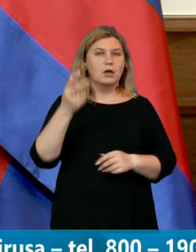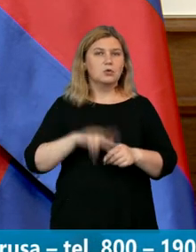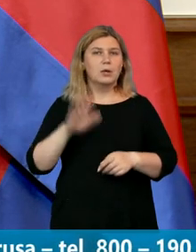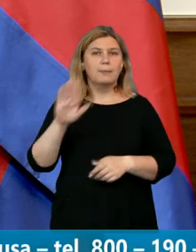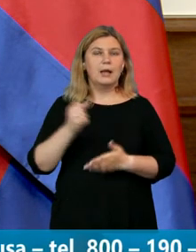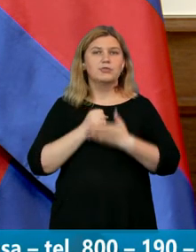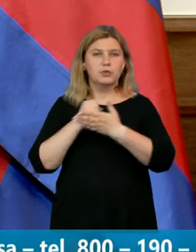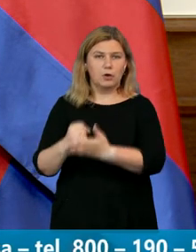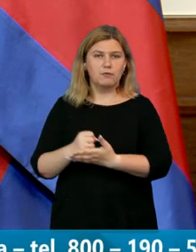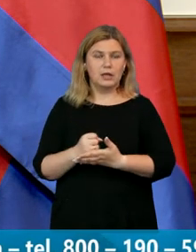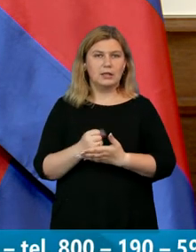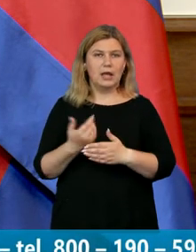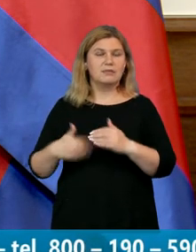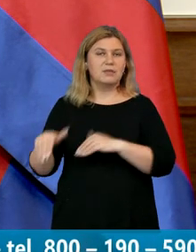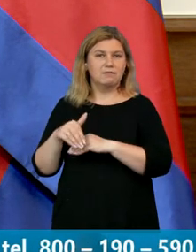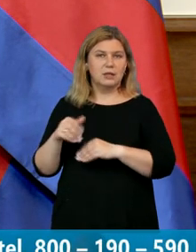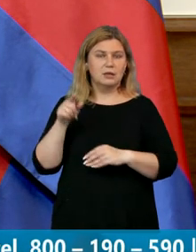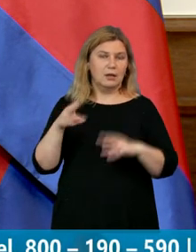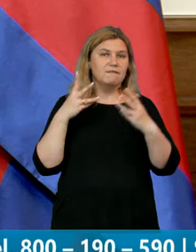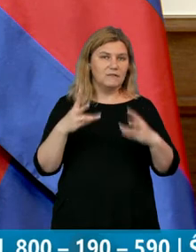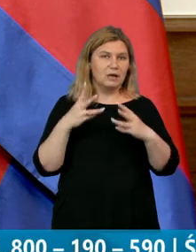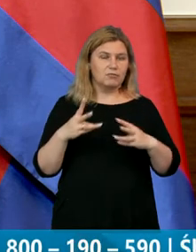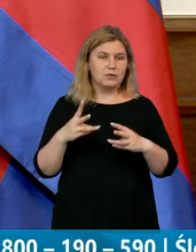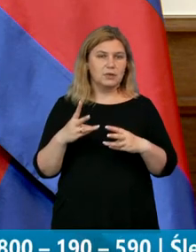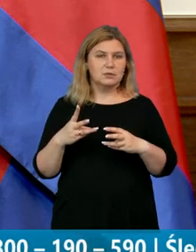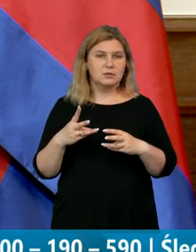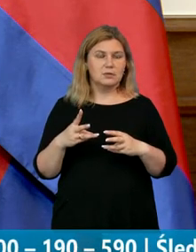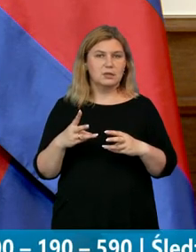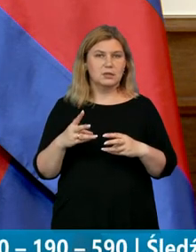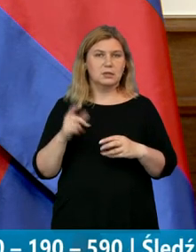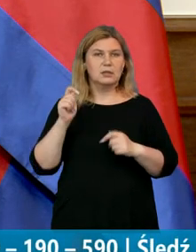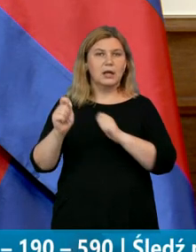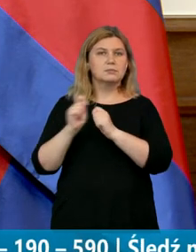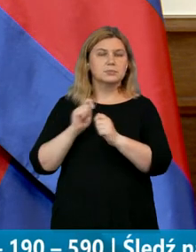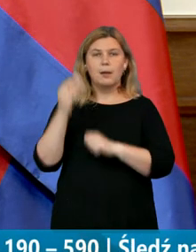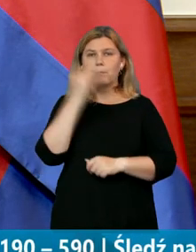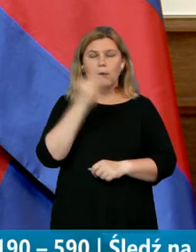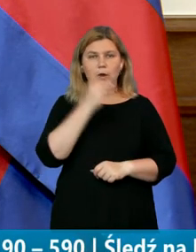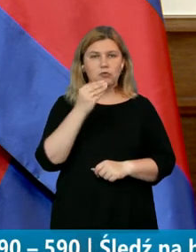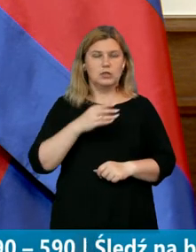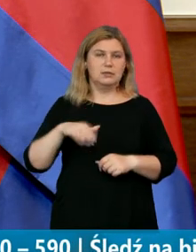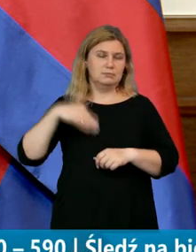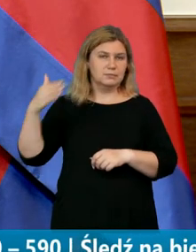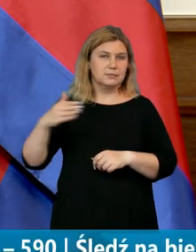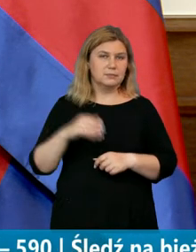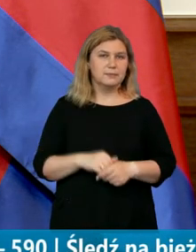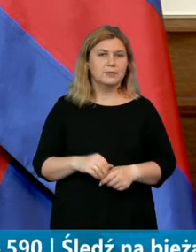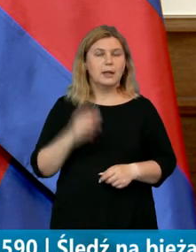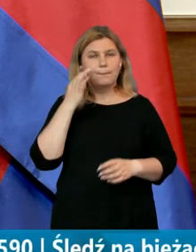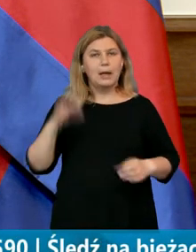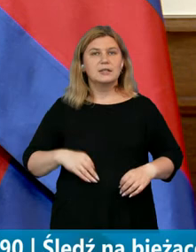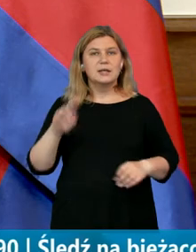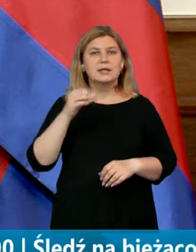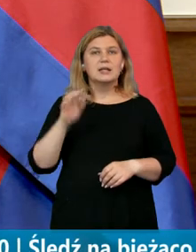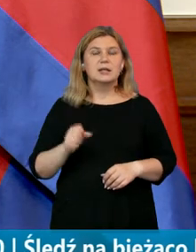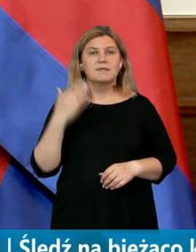dofinansowanie zewnętrzne i zresztą kluczowa dla skomunikowania Pomorza i tamtej części Szczecina. Pani Renata pyta, witam,